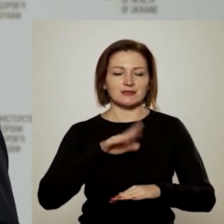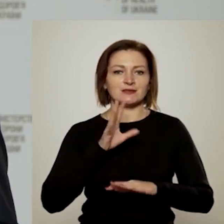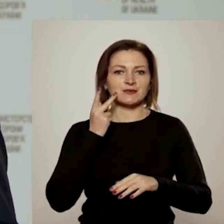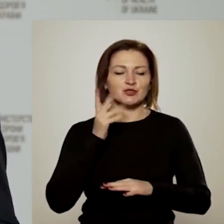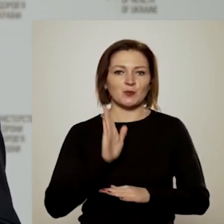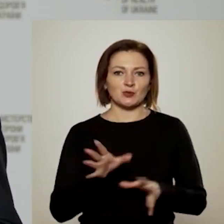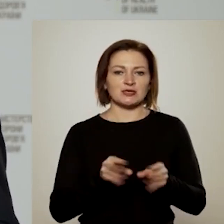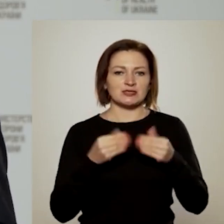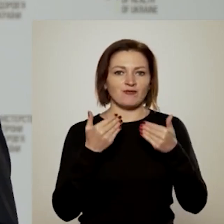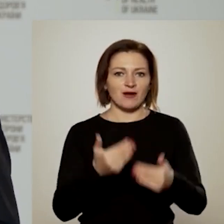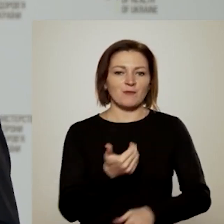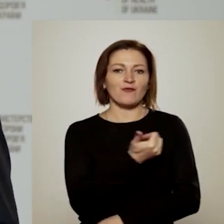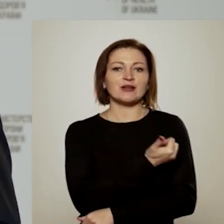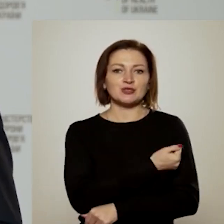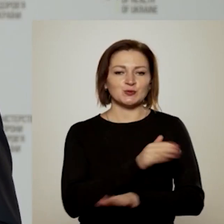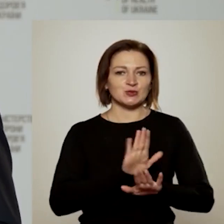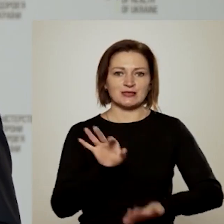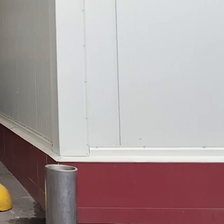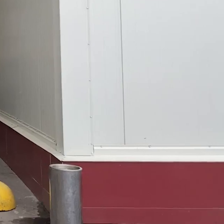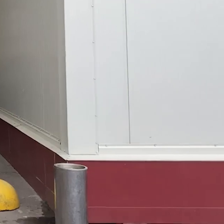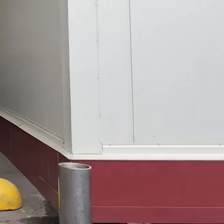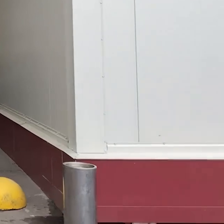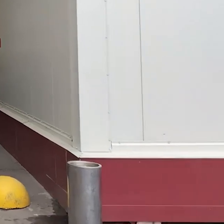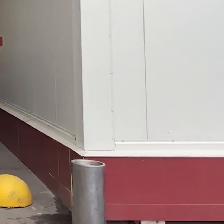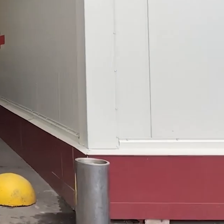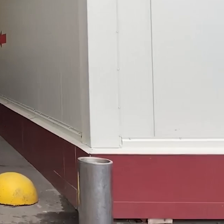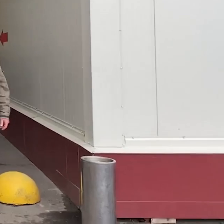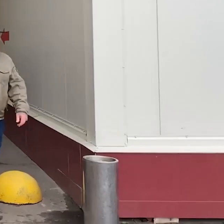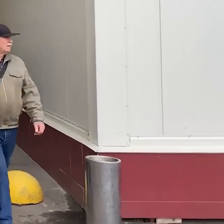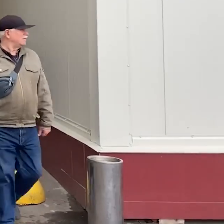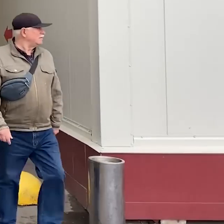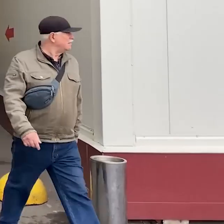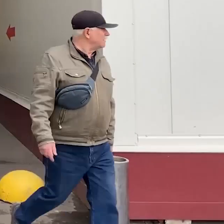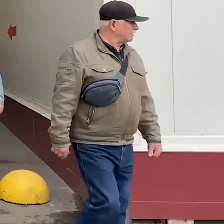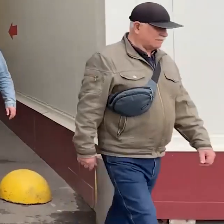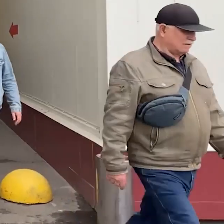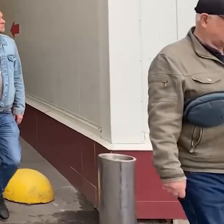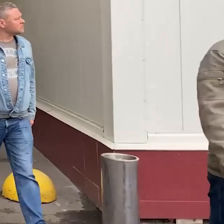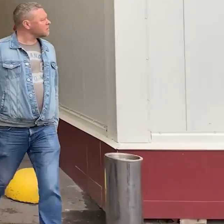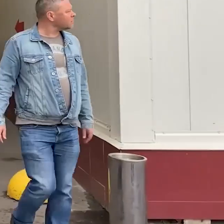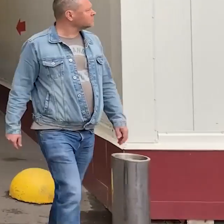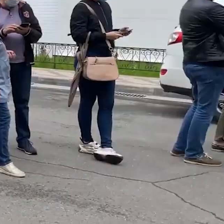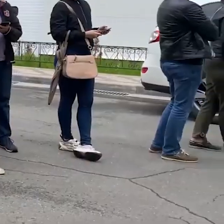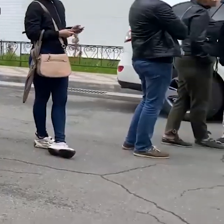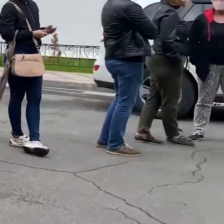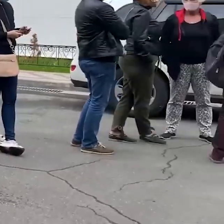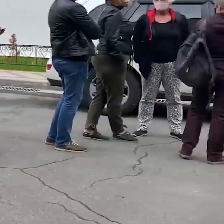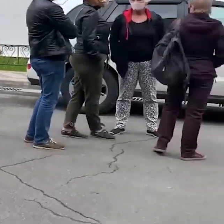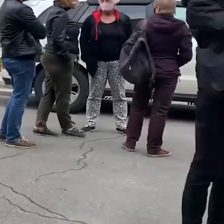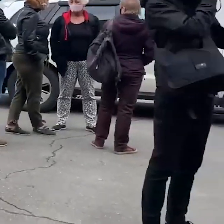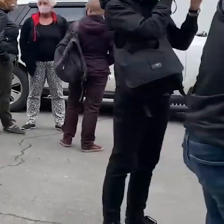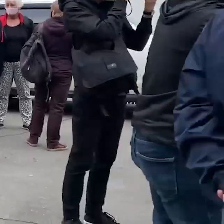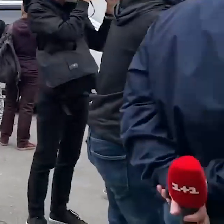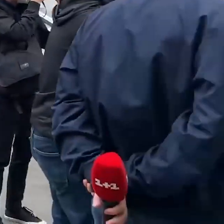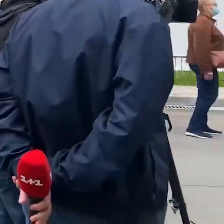з вами. Вакцинуйтесь та не хворійте. Кожен третій дорослий в Україні вже вакцинований бодай однією дозою, а